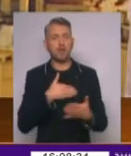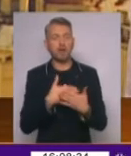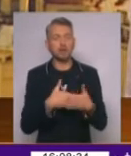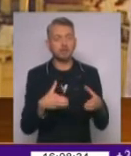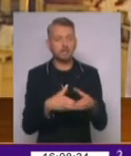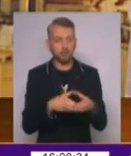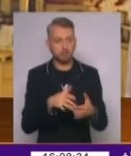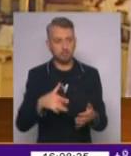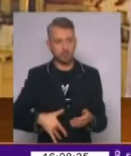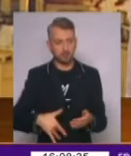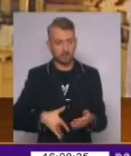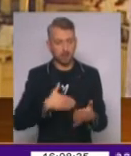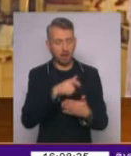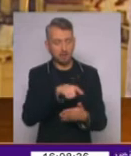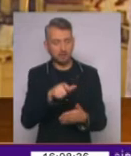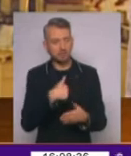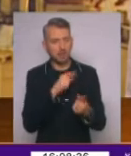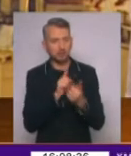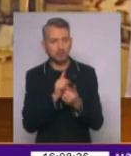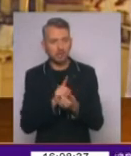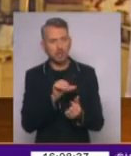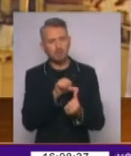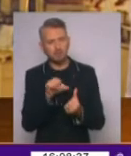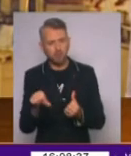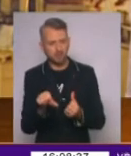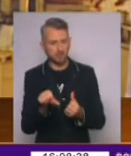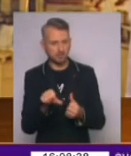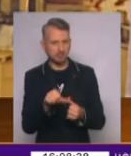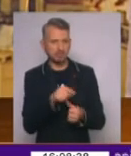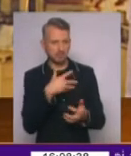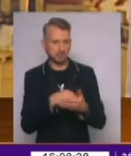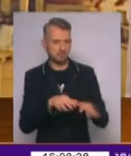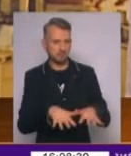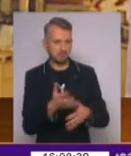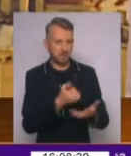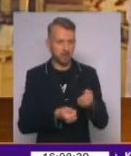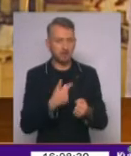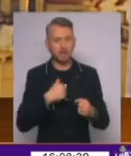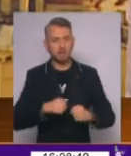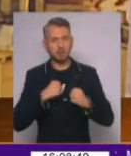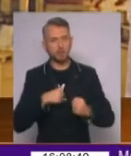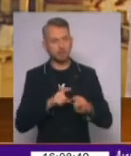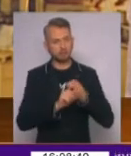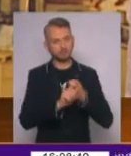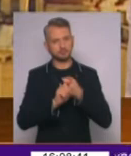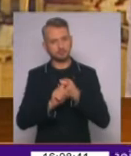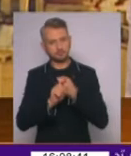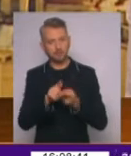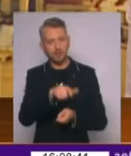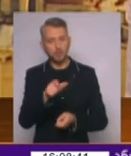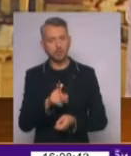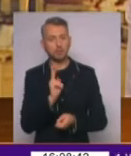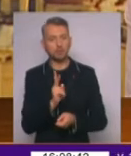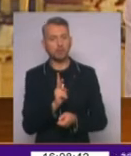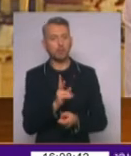Печерська, з активістами Печерська, я зустрічаюсь і поза громадською приймальною, намагаюся утримувати контакт. Тому ті люди, в